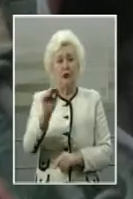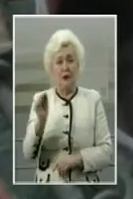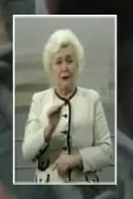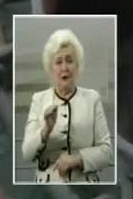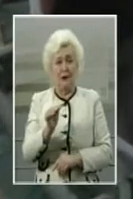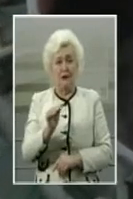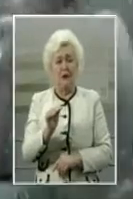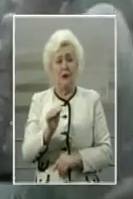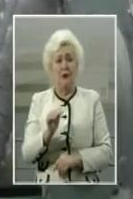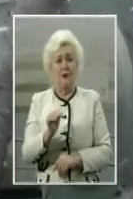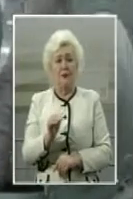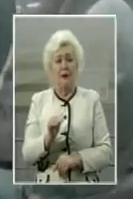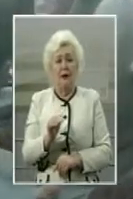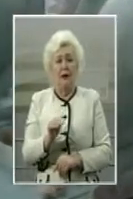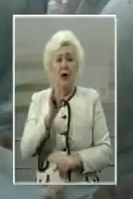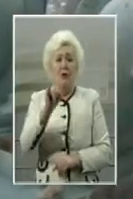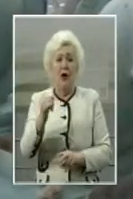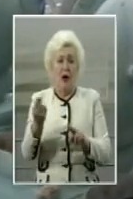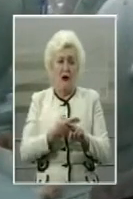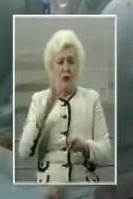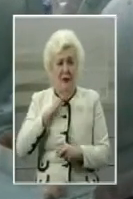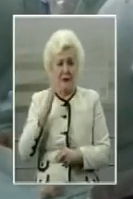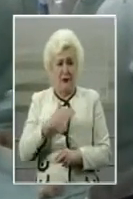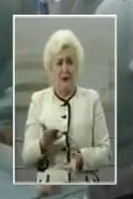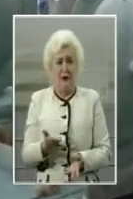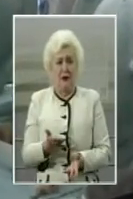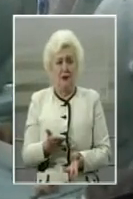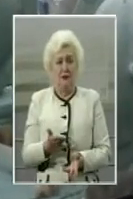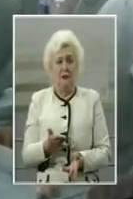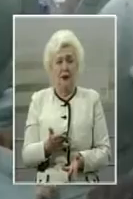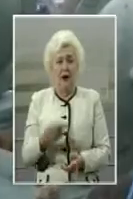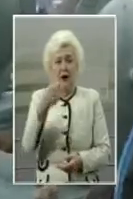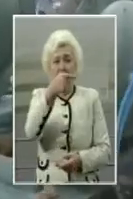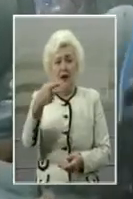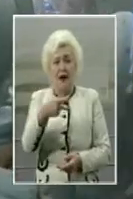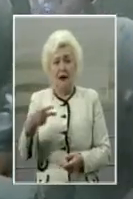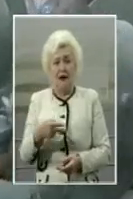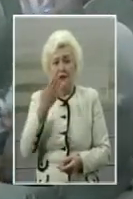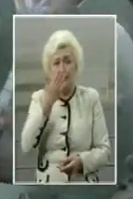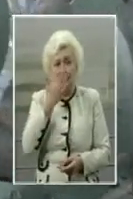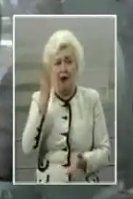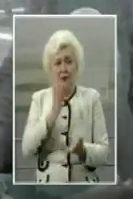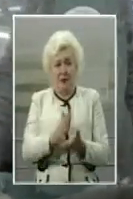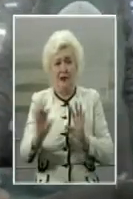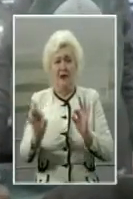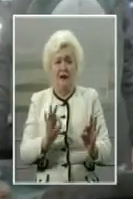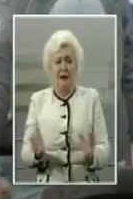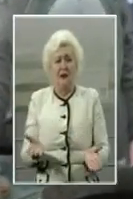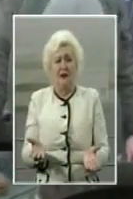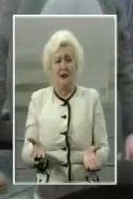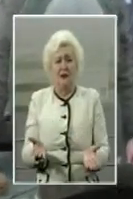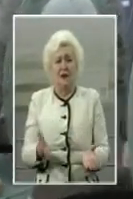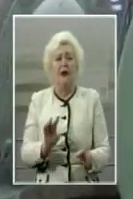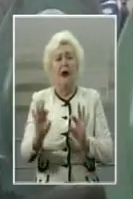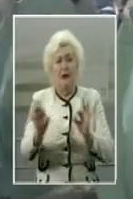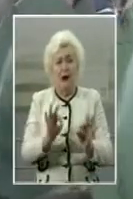лютого. Погано без води. На етажах чуть-чуть запах є, звісно.